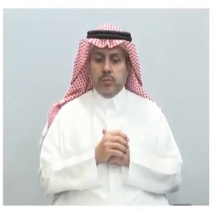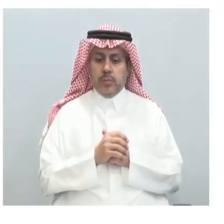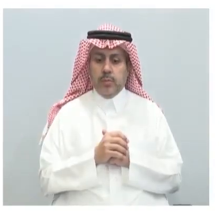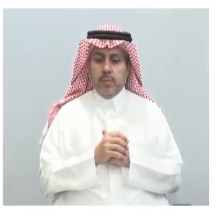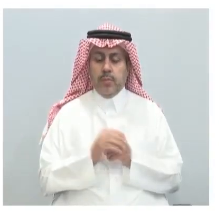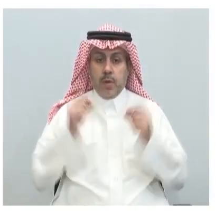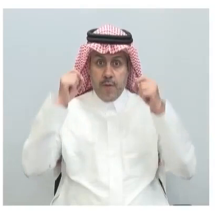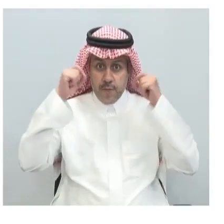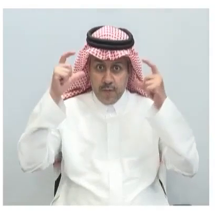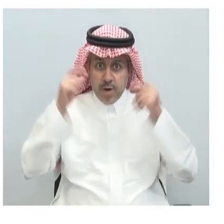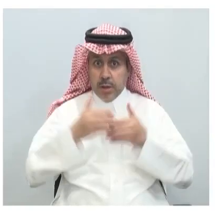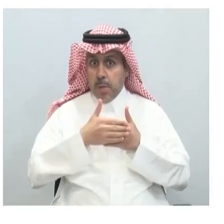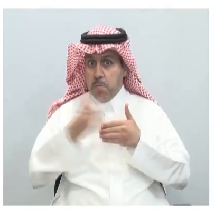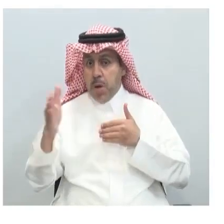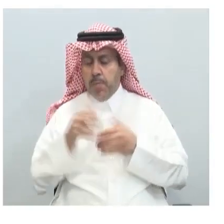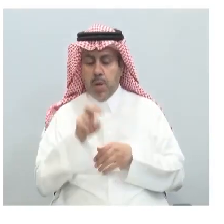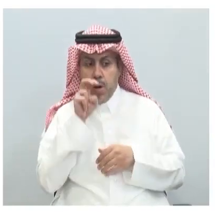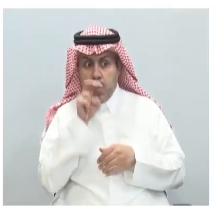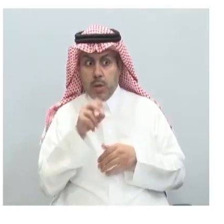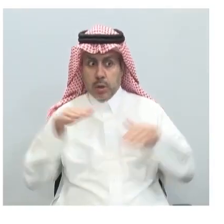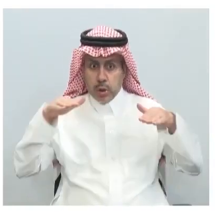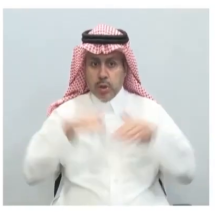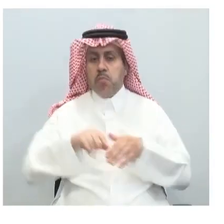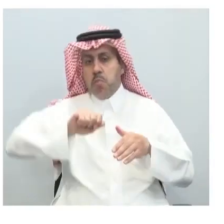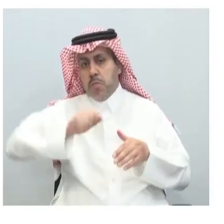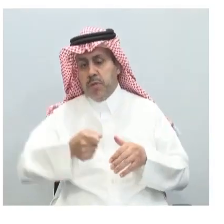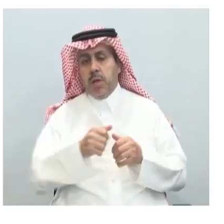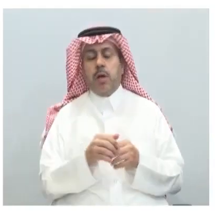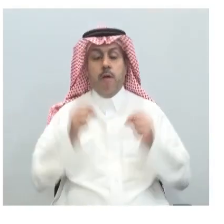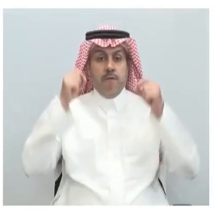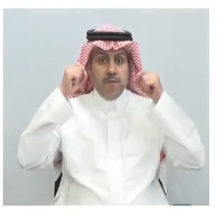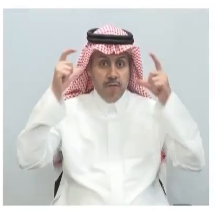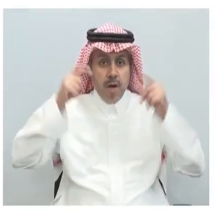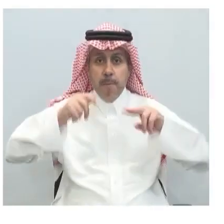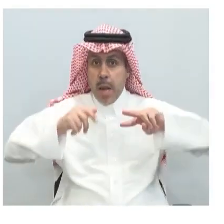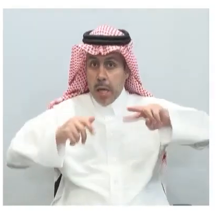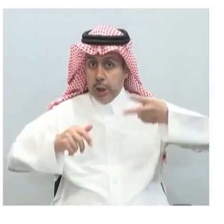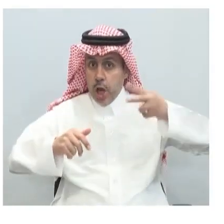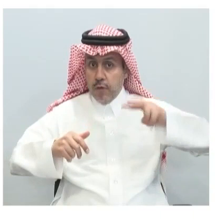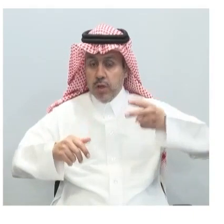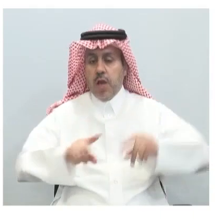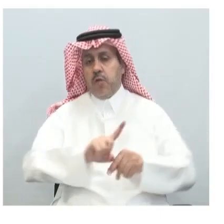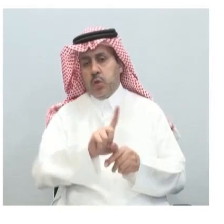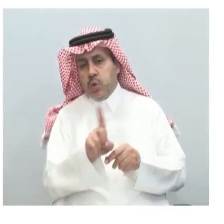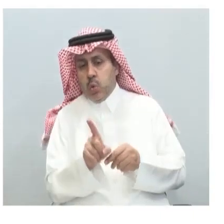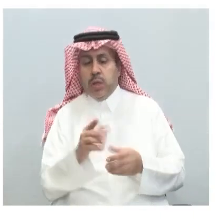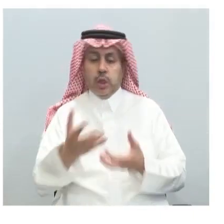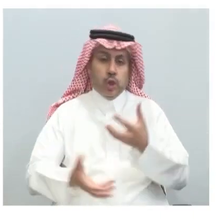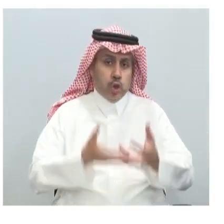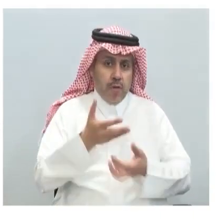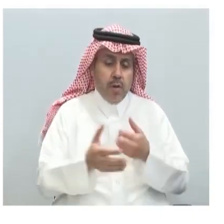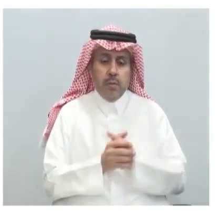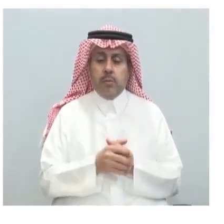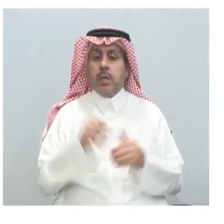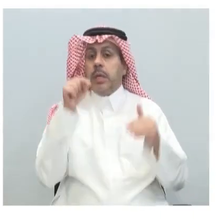فكرته الرئيسه نظريه التصادم هي المفتاح لفهم الاختلاف في سرعه التفاعلات الهدف